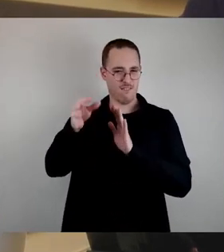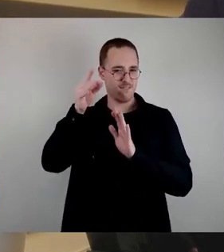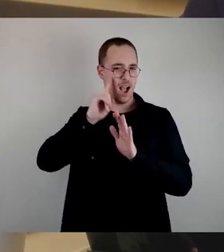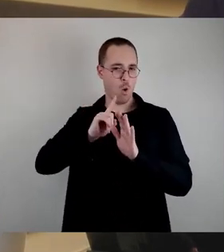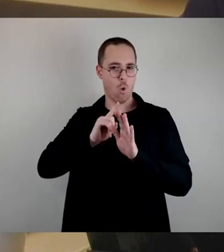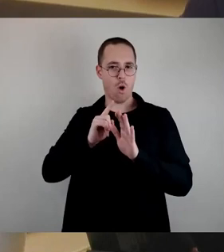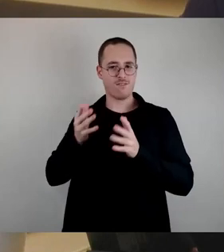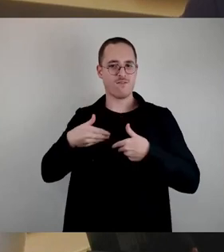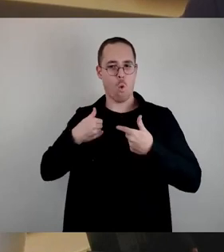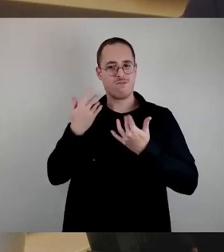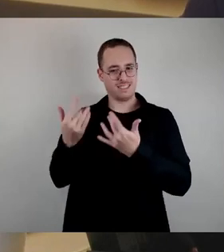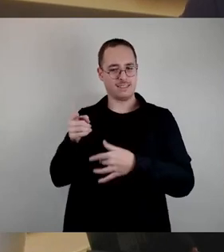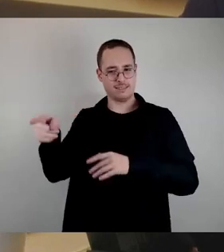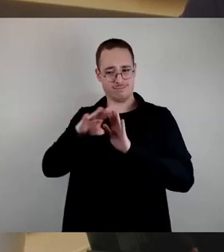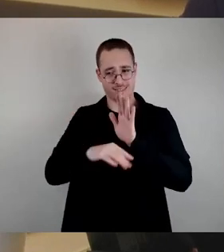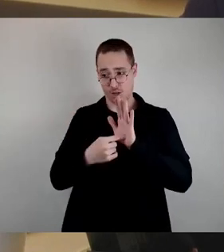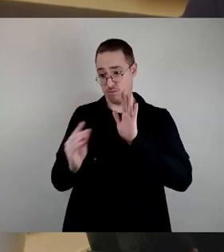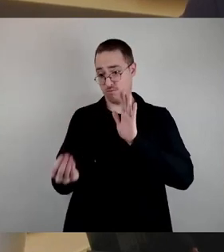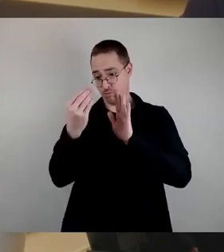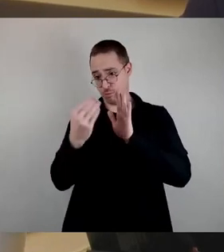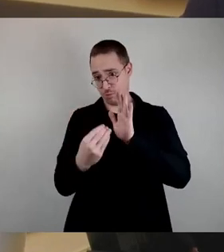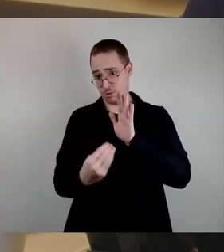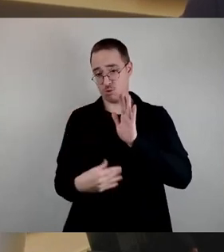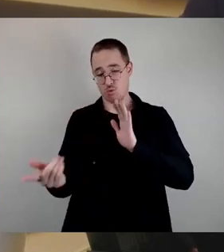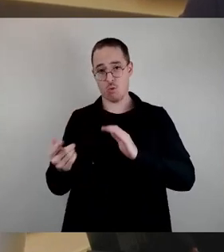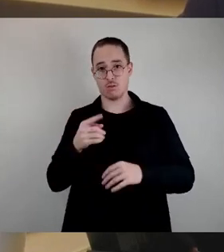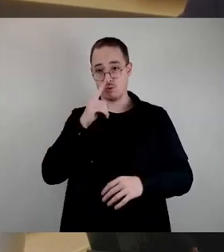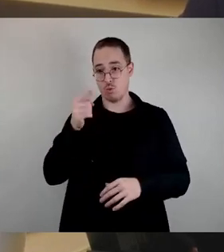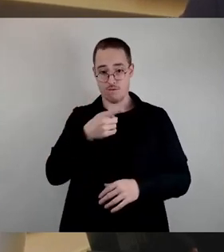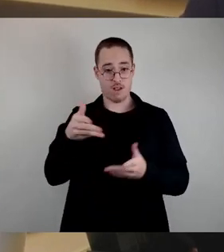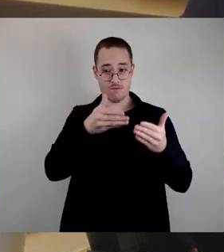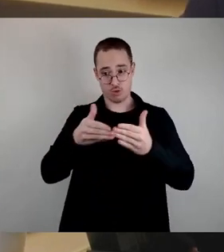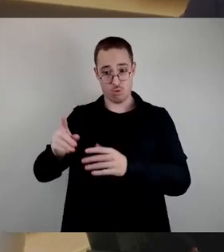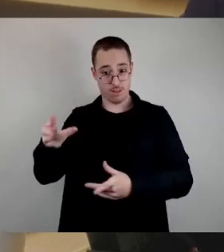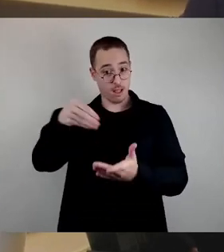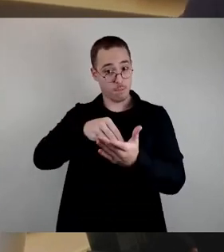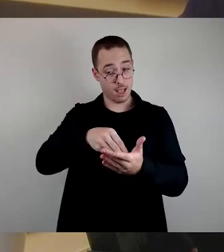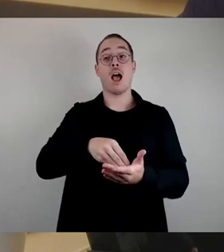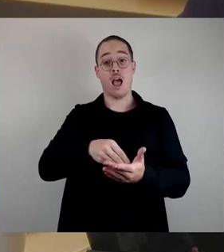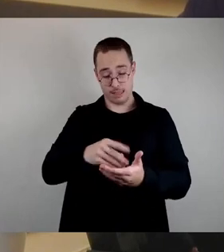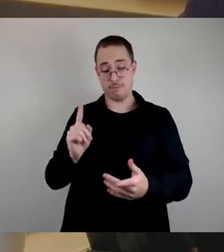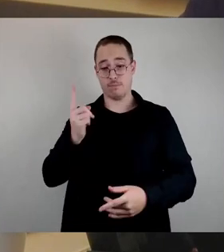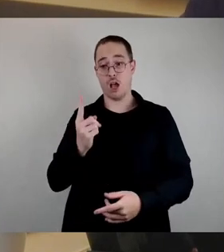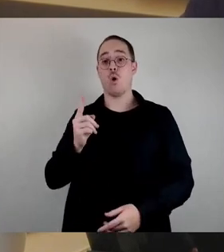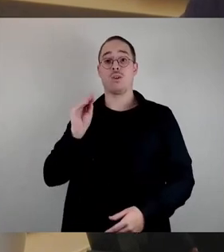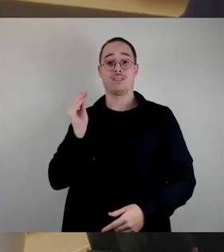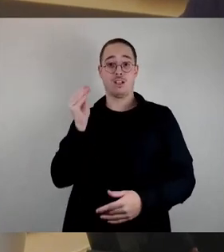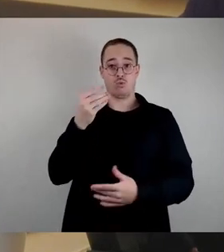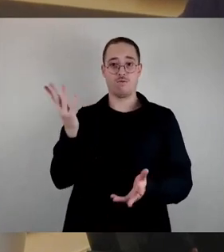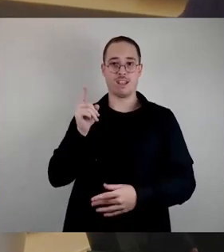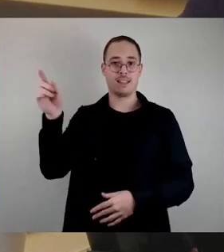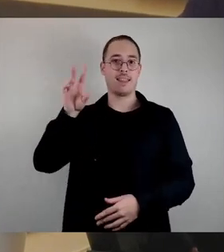sind bei dem Treffen anwesend gewesen, sondern auch Vertreter der DVB AG und aus der Stadtverwaltung Mitarbeiter, die erklärt